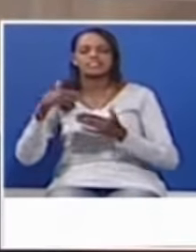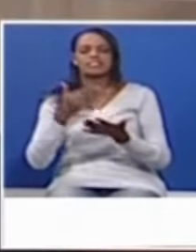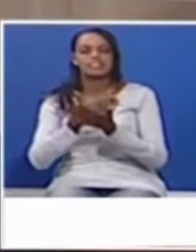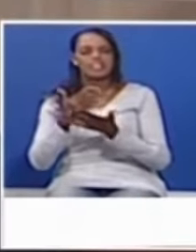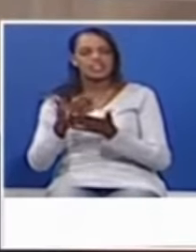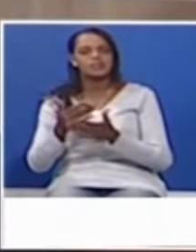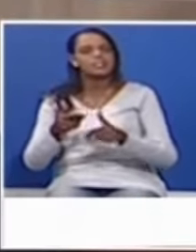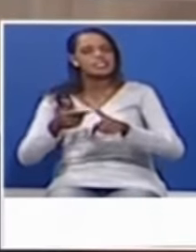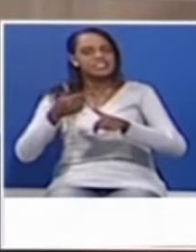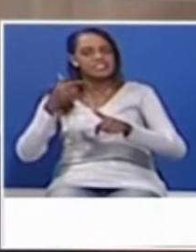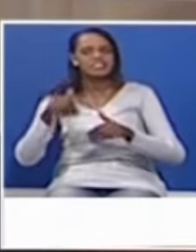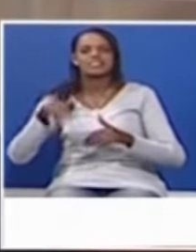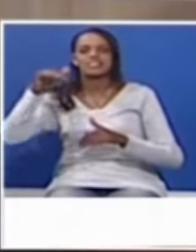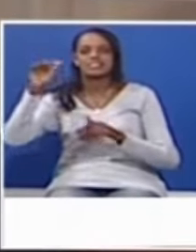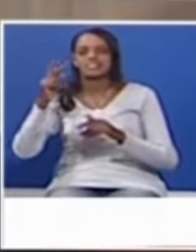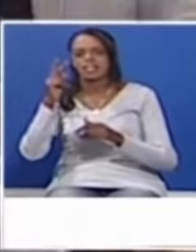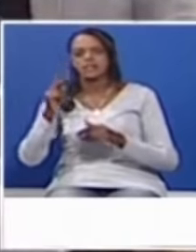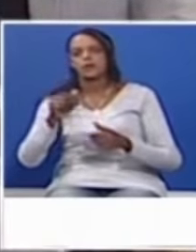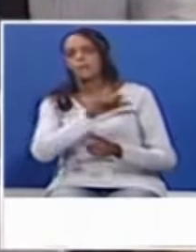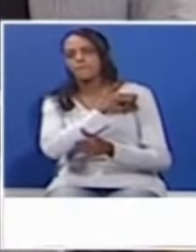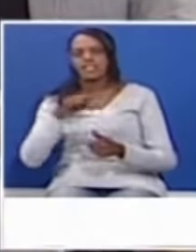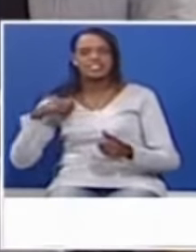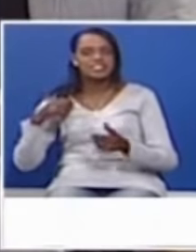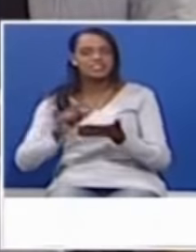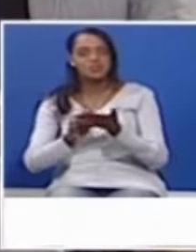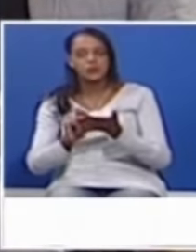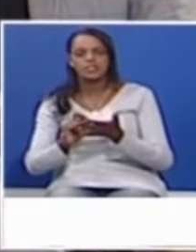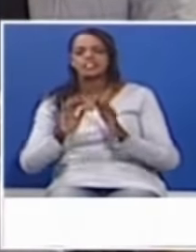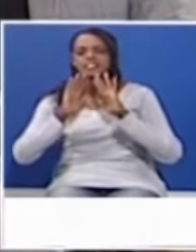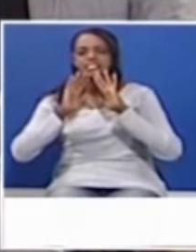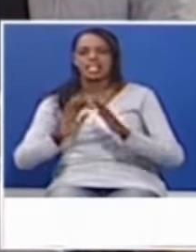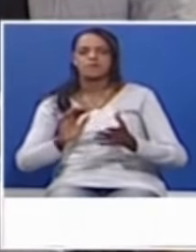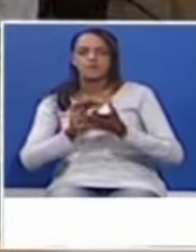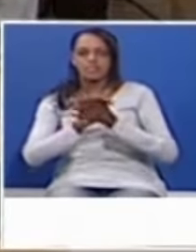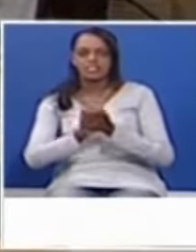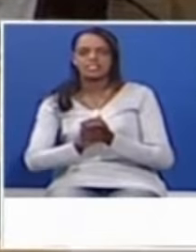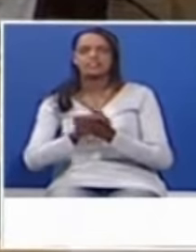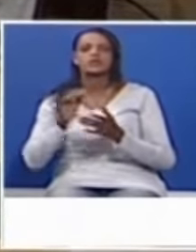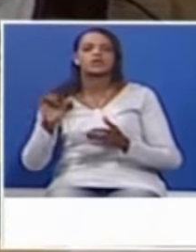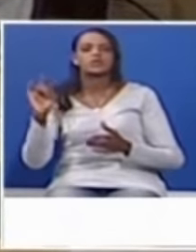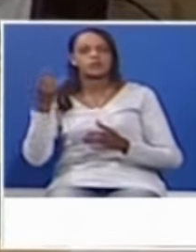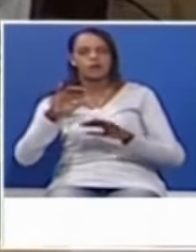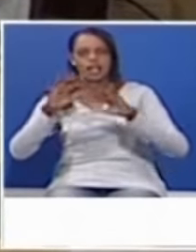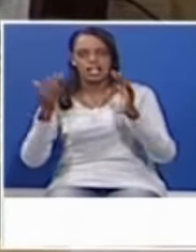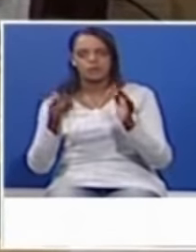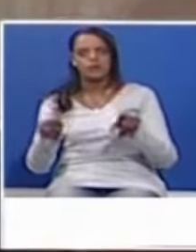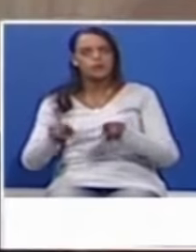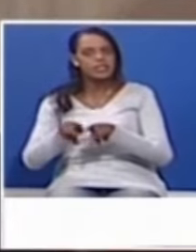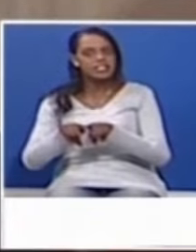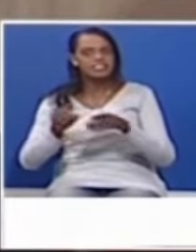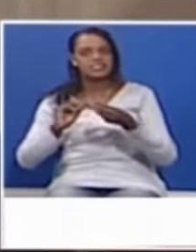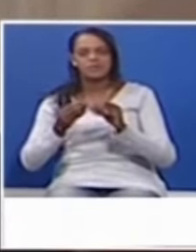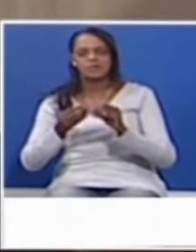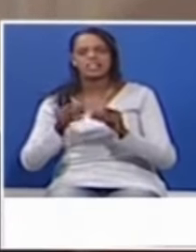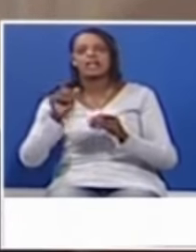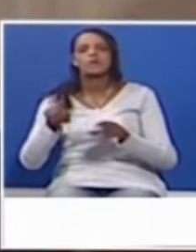أو قصت جس جس تقبل نيت خرط يوم من قصت زغر تمو أواج سلام المحزنة زباون عالمون قد نتات نيز سمن معن